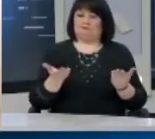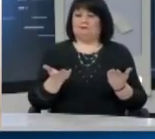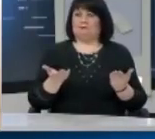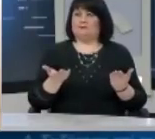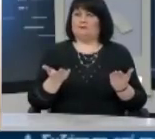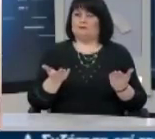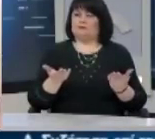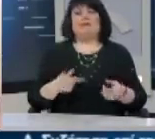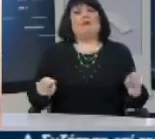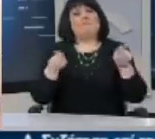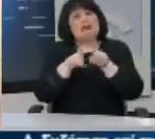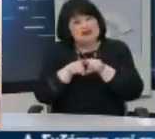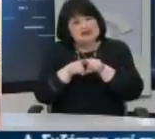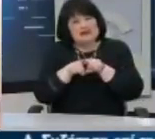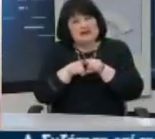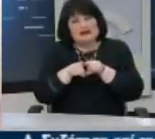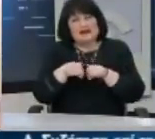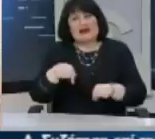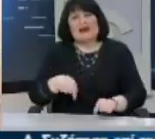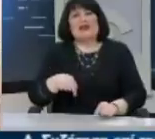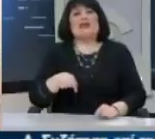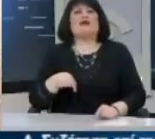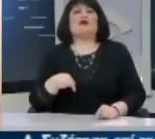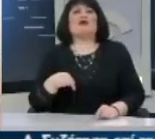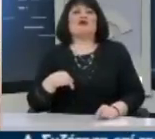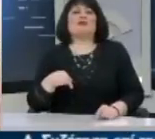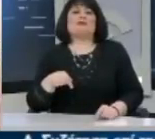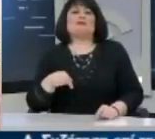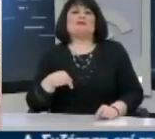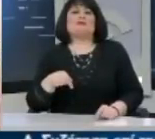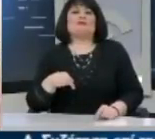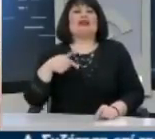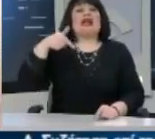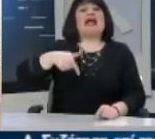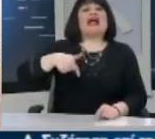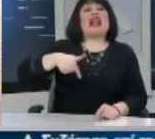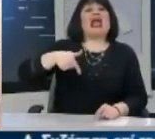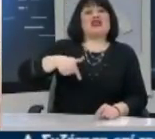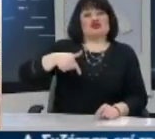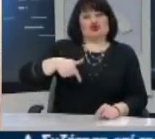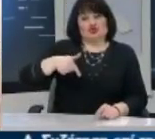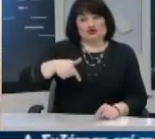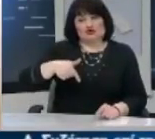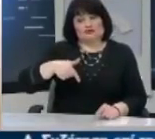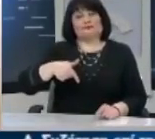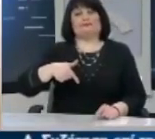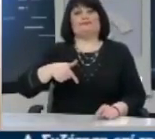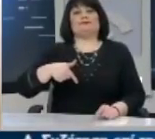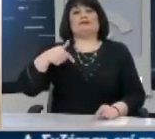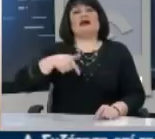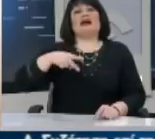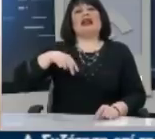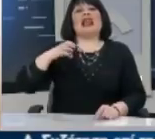ότι μαζί μας είναι ο μανώλης ο γλέζος που είχε αυτές